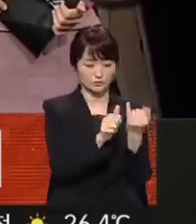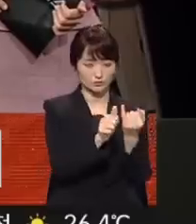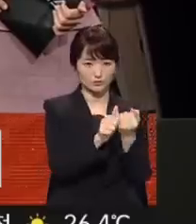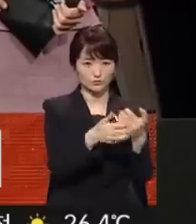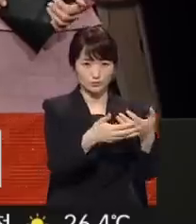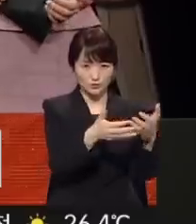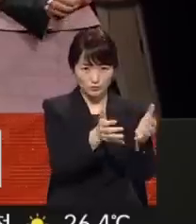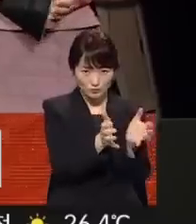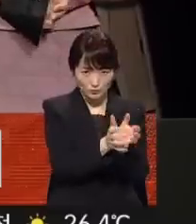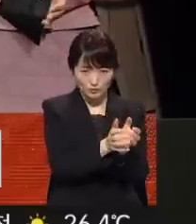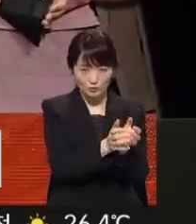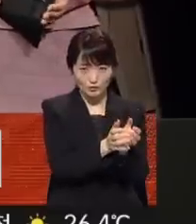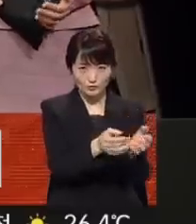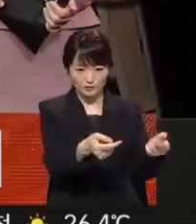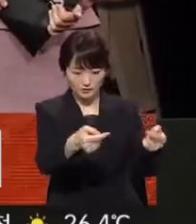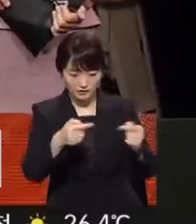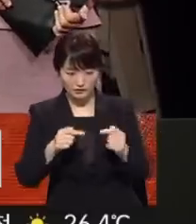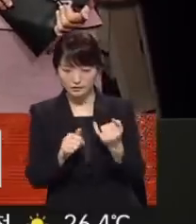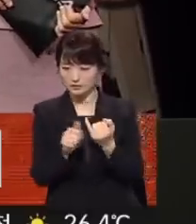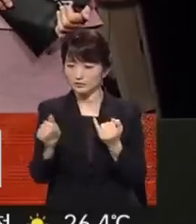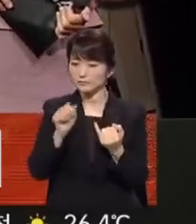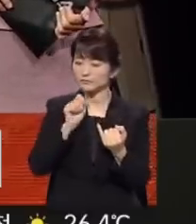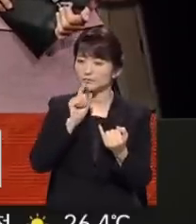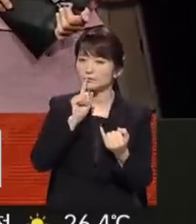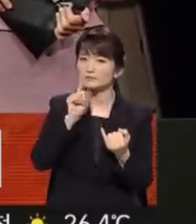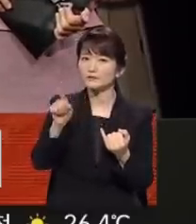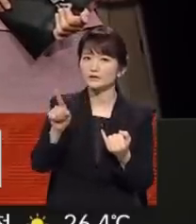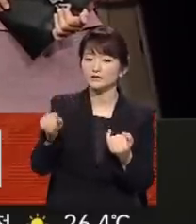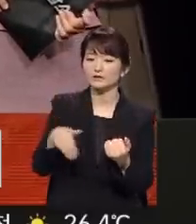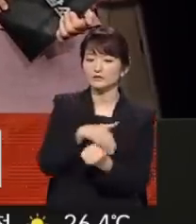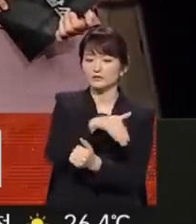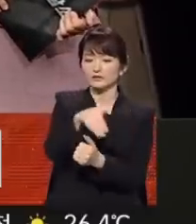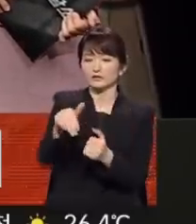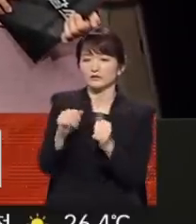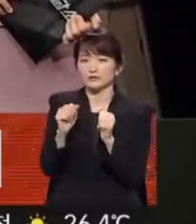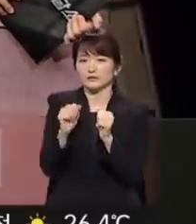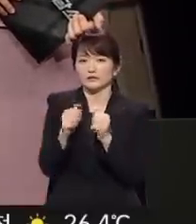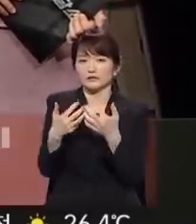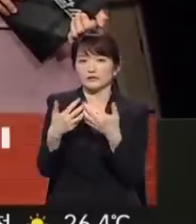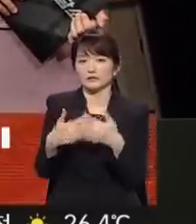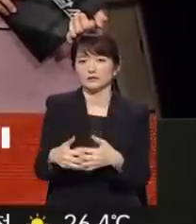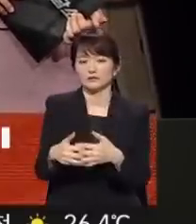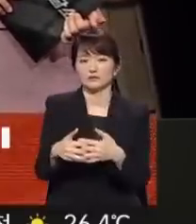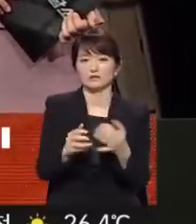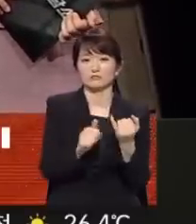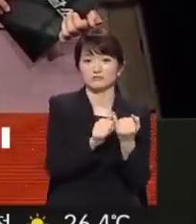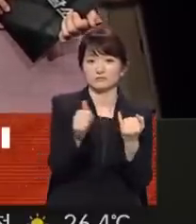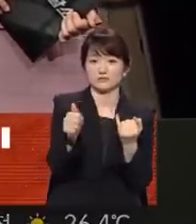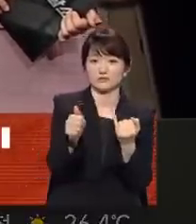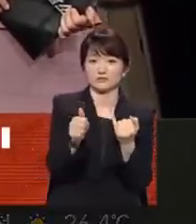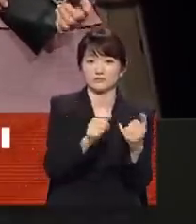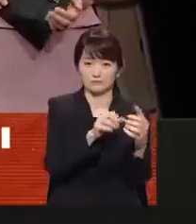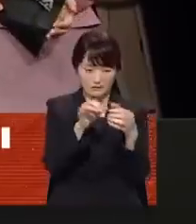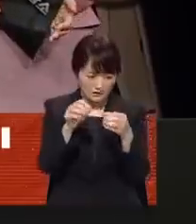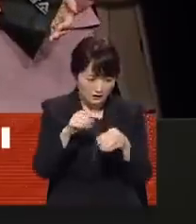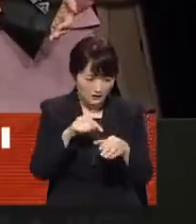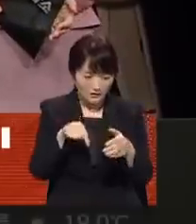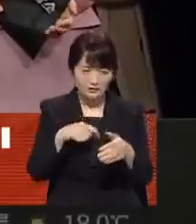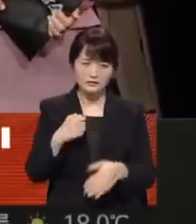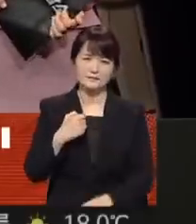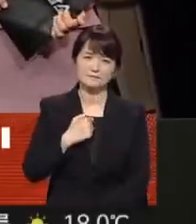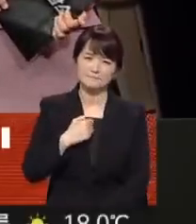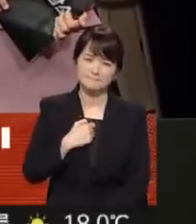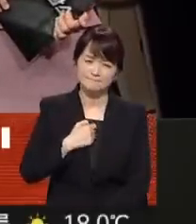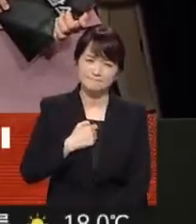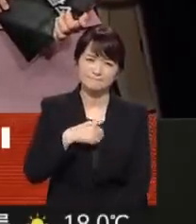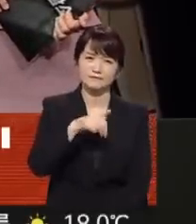모임에서 남편이 입만 열면 분위기가 싸해진다는 건데요. 남편과 대화를 할 때마다 속이